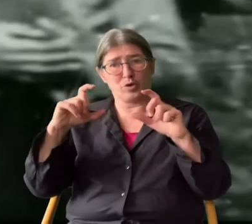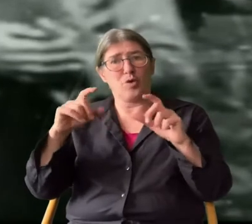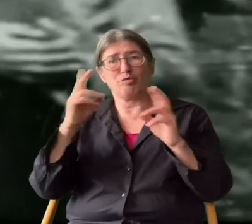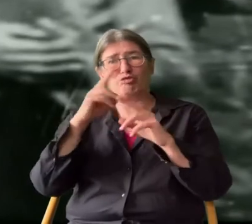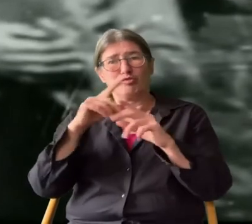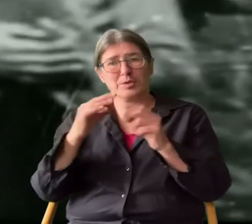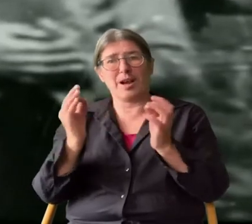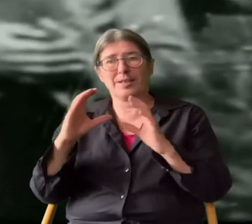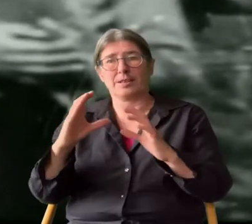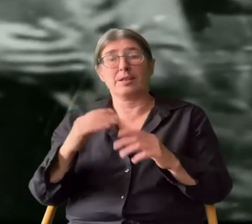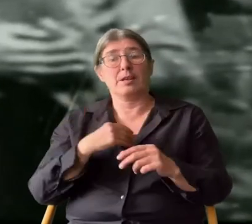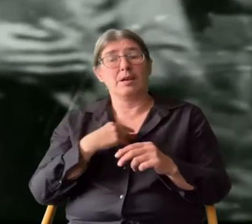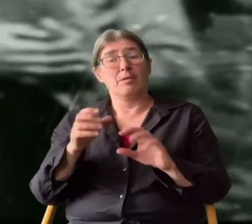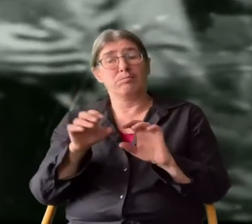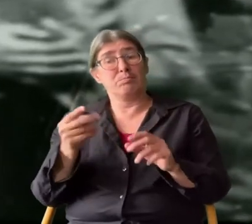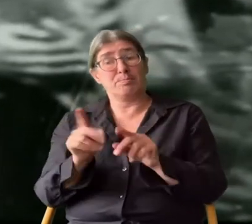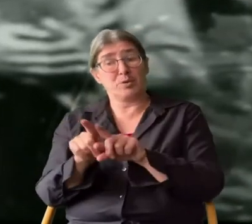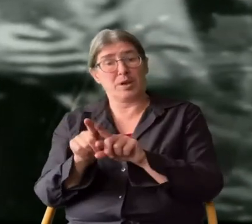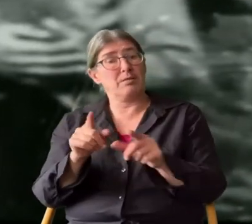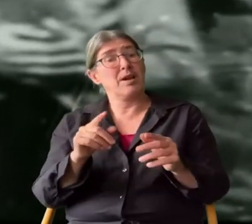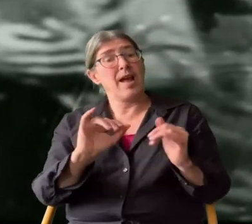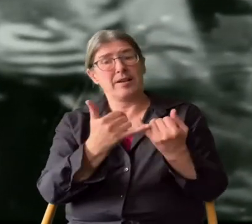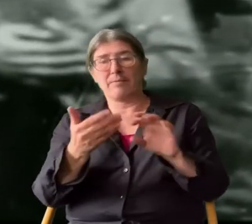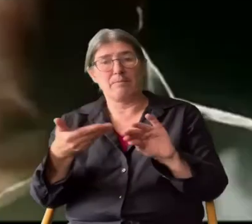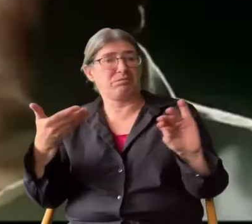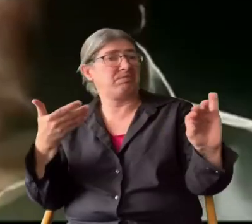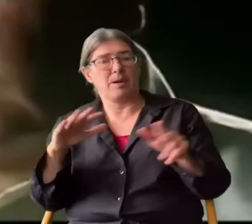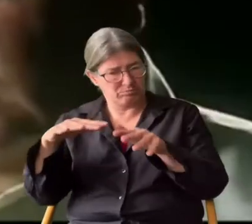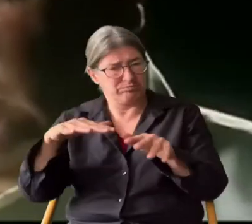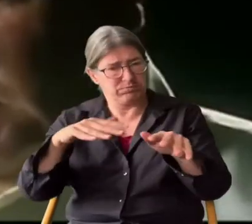Tagen, verlieren im Dreck ihre Eltern aus den Augen.